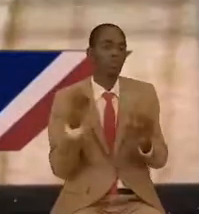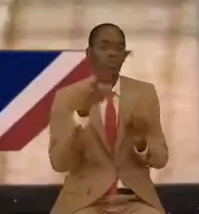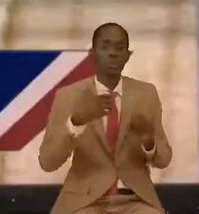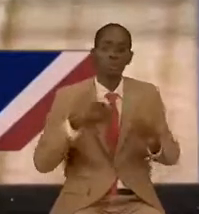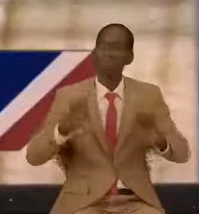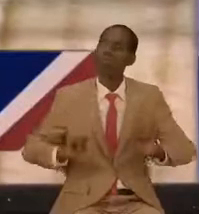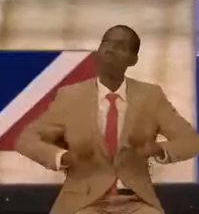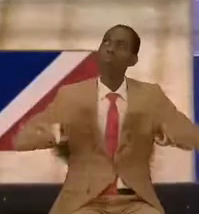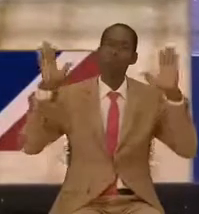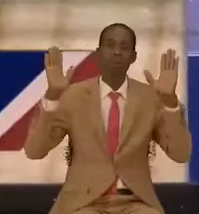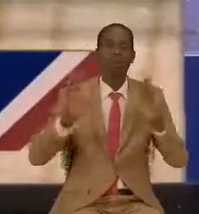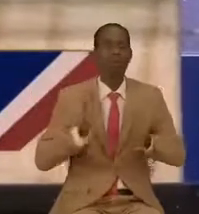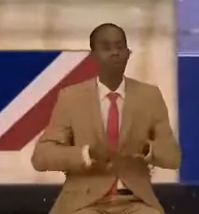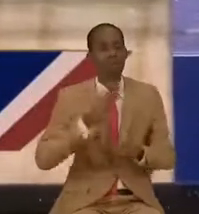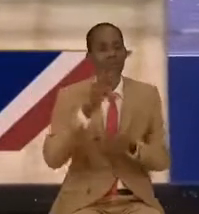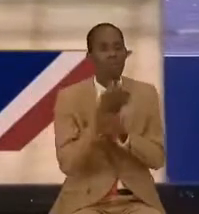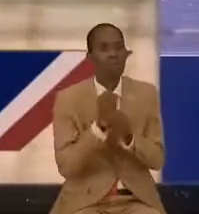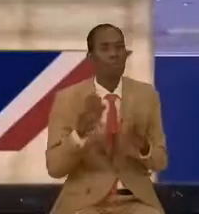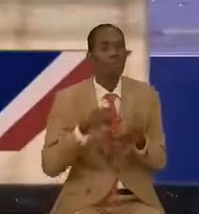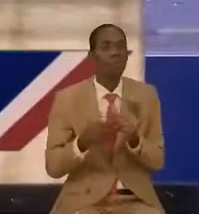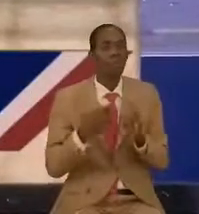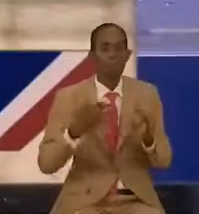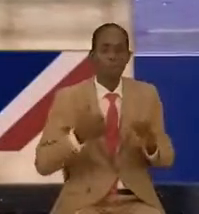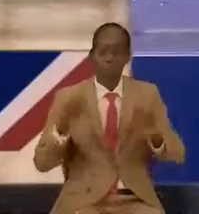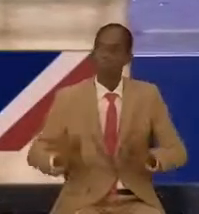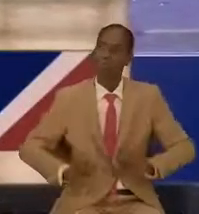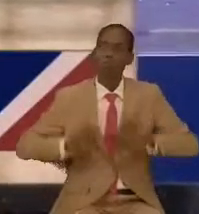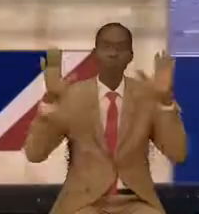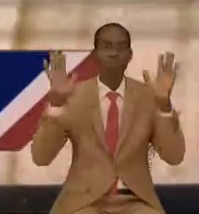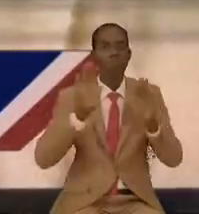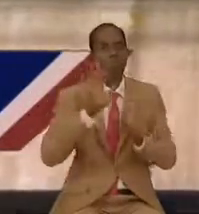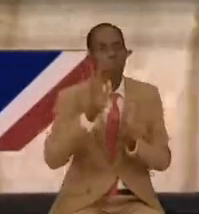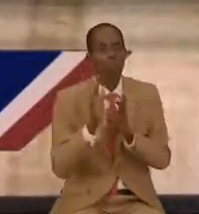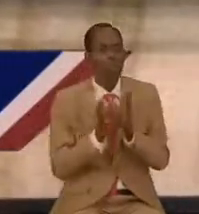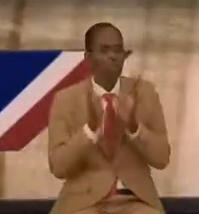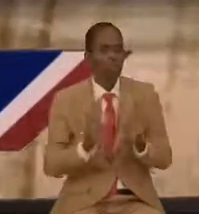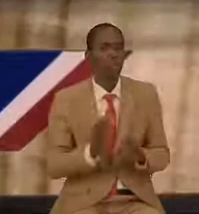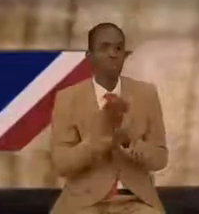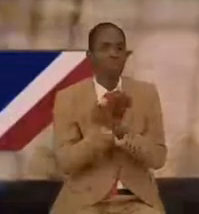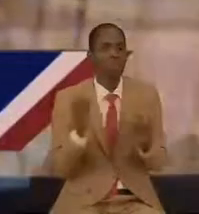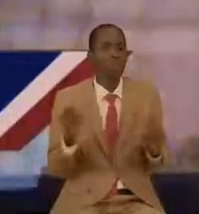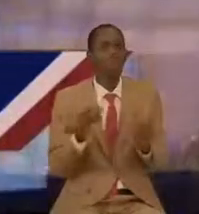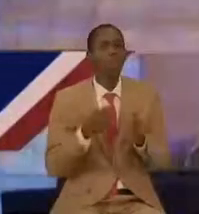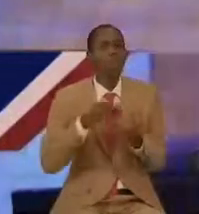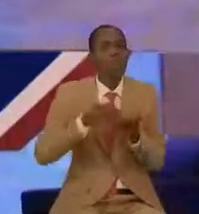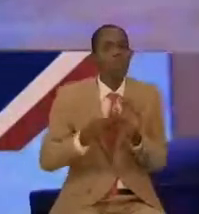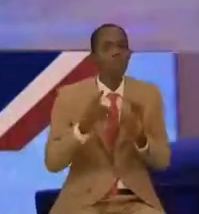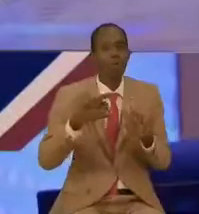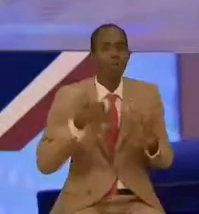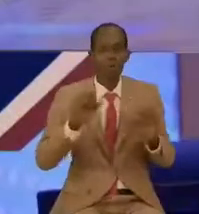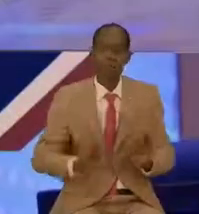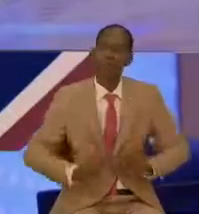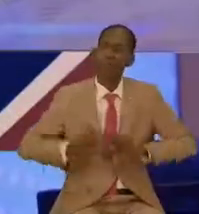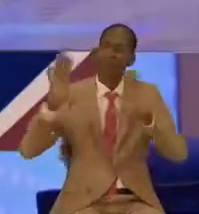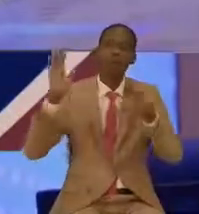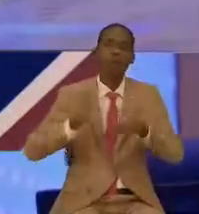Christ ne vous profitera rien. C'est comme vous avez vendu votre vie chrétienne. C'est comme vous avez